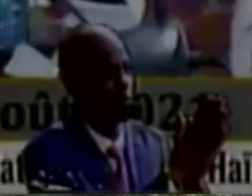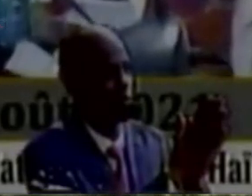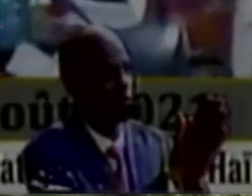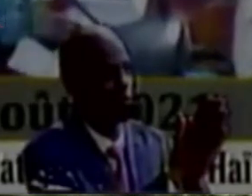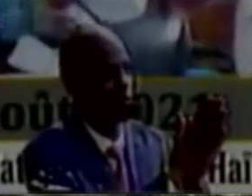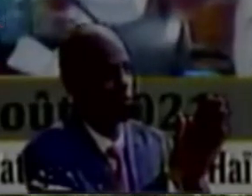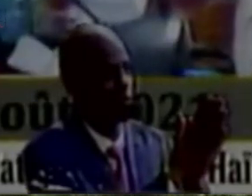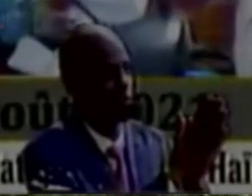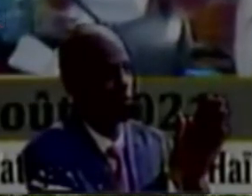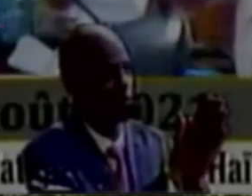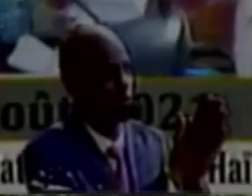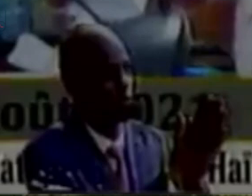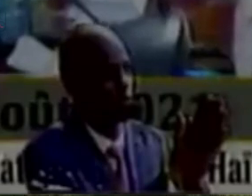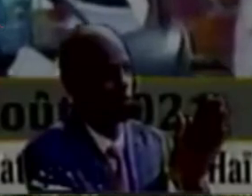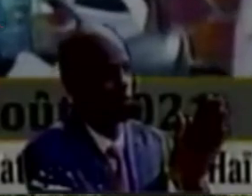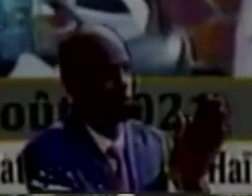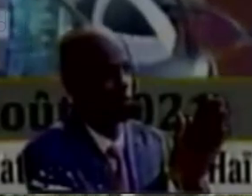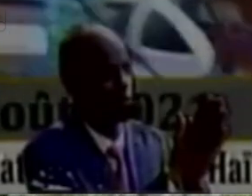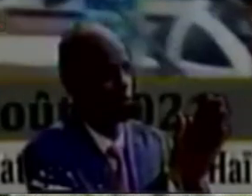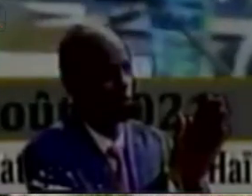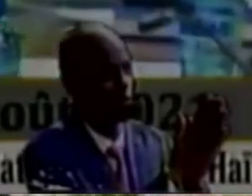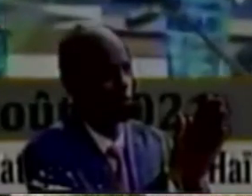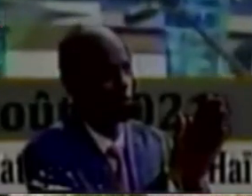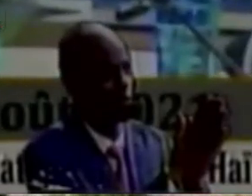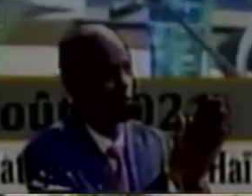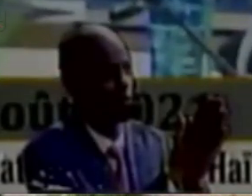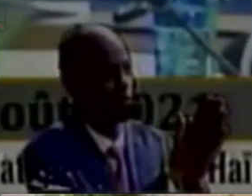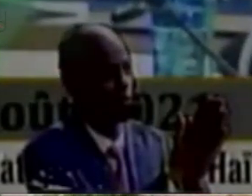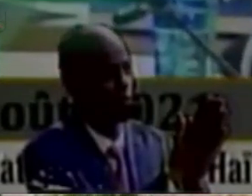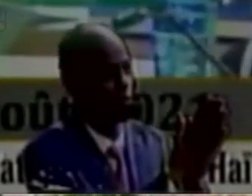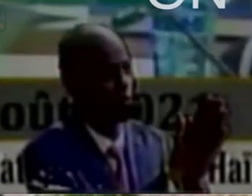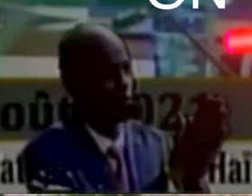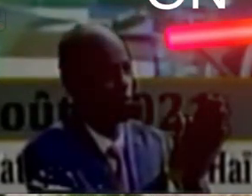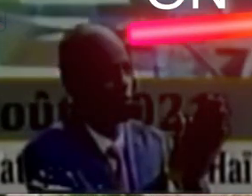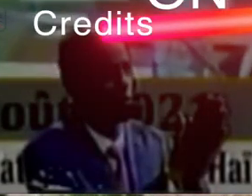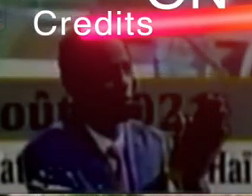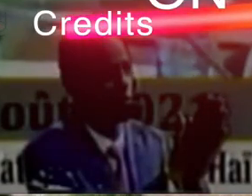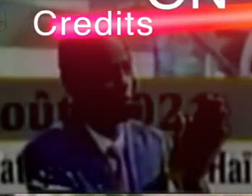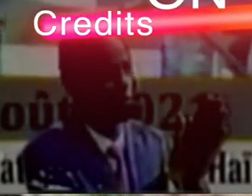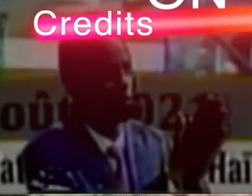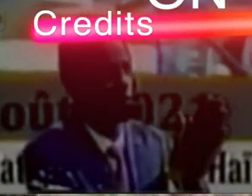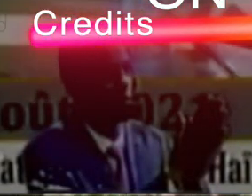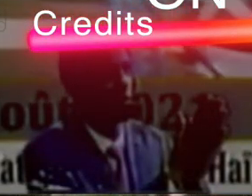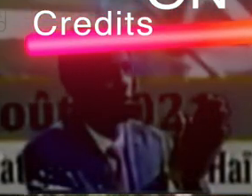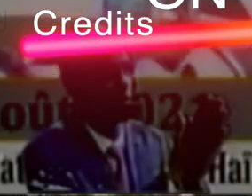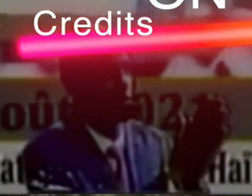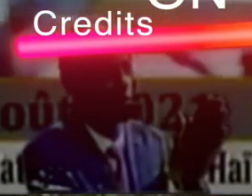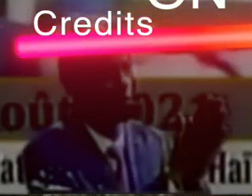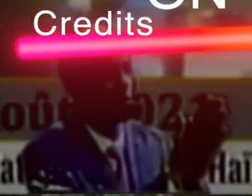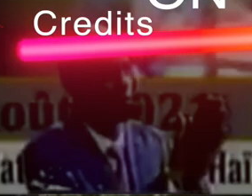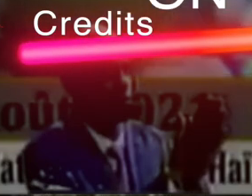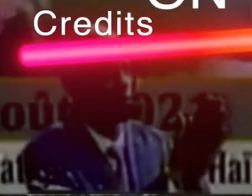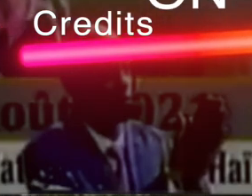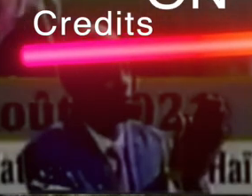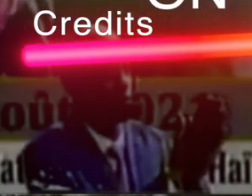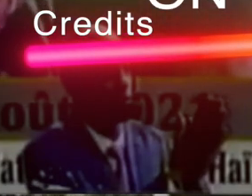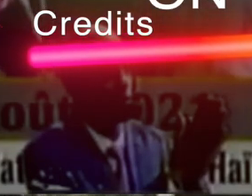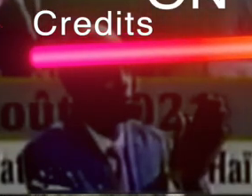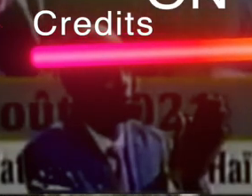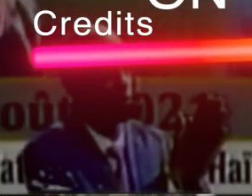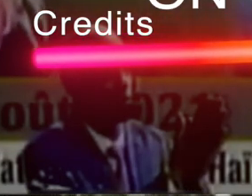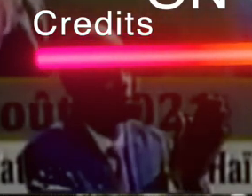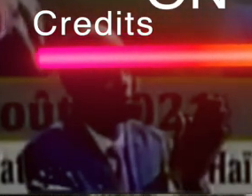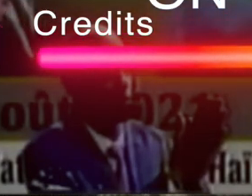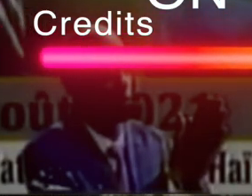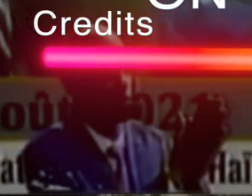de COVID, et aussi en utilisant les mécanismes nationaux de manière qu'ils